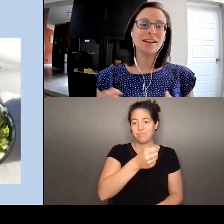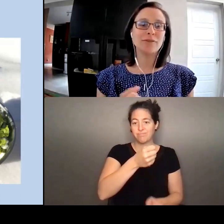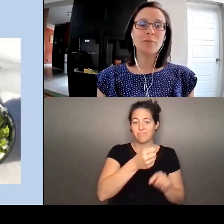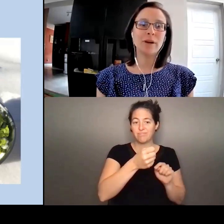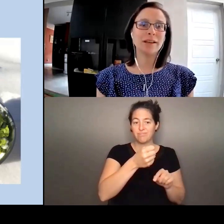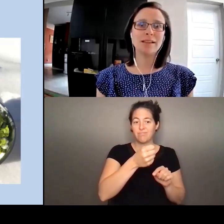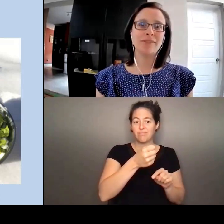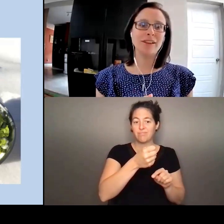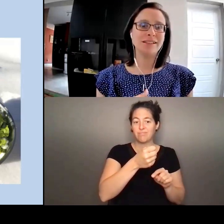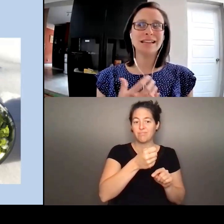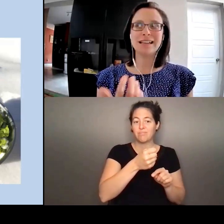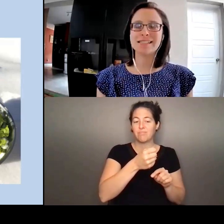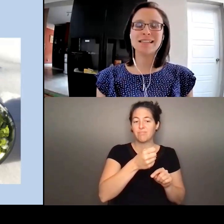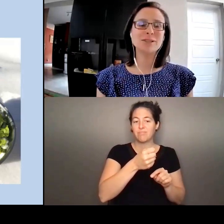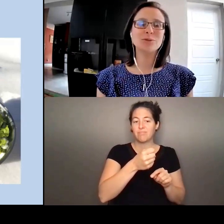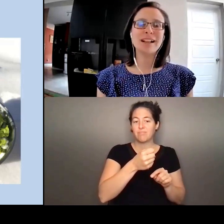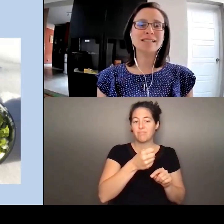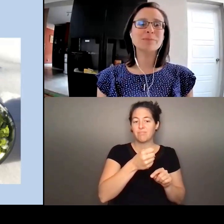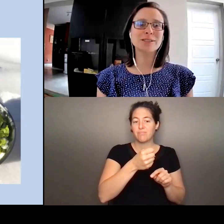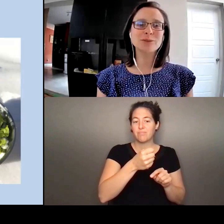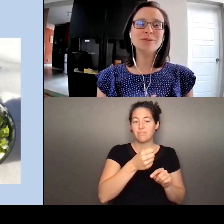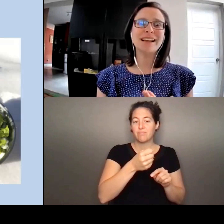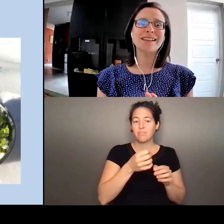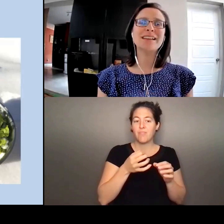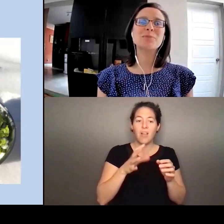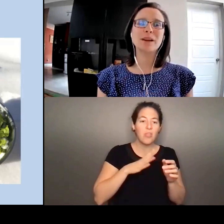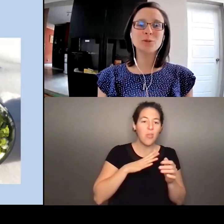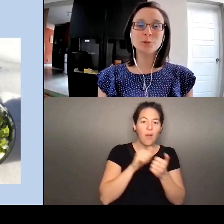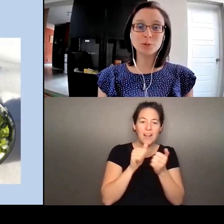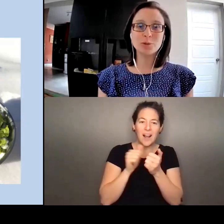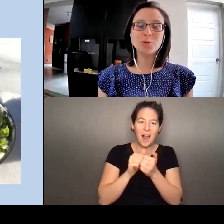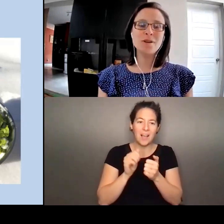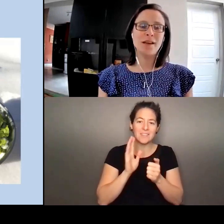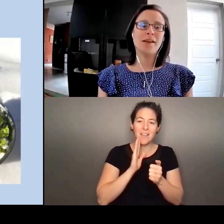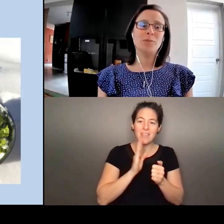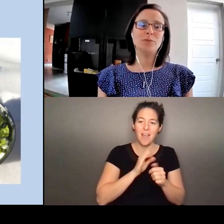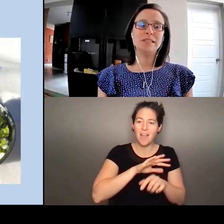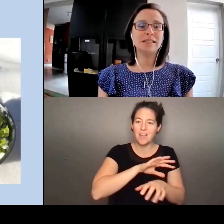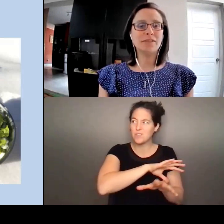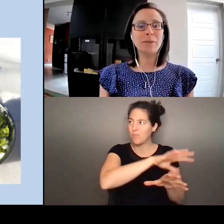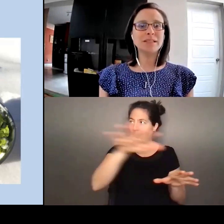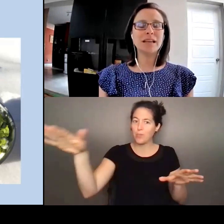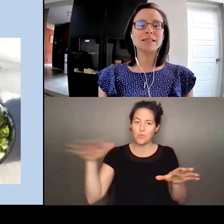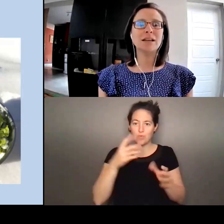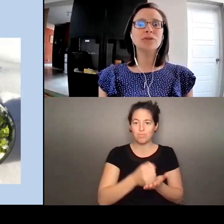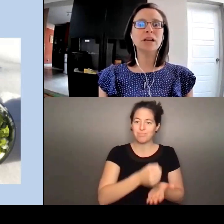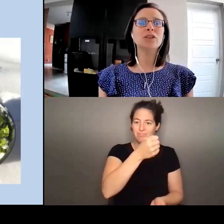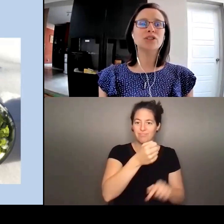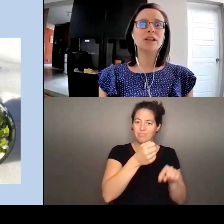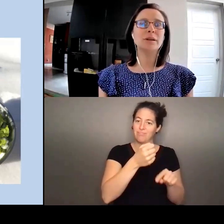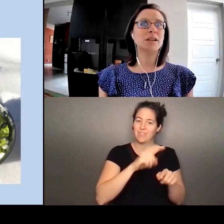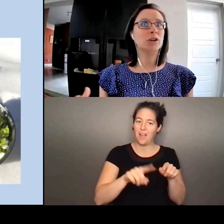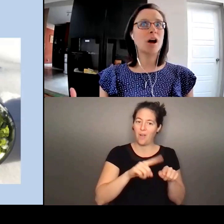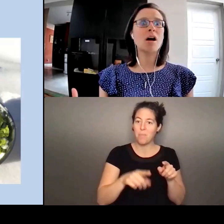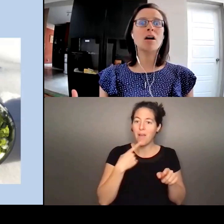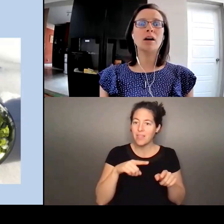déterrée dans le fond pendant qu'il y avait de la glace, des cristaux de glace partout, de la neige partout autour de nous. Puis c'était vraiment intéressant d'ouvrir le tunnel